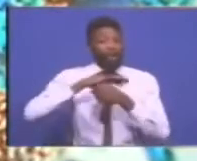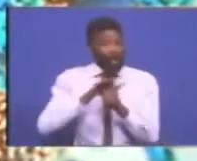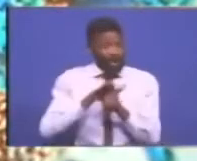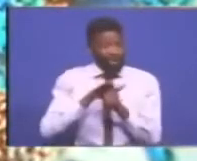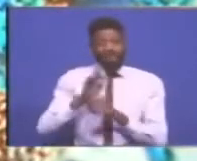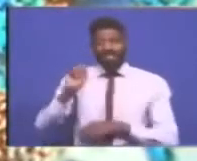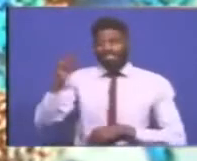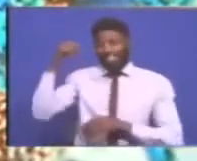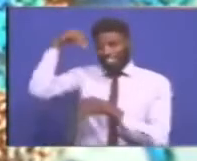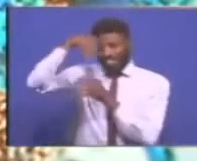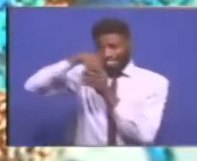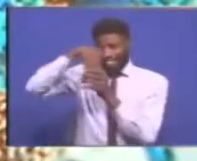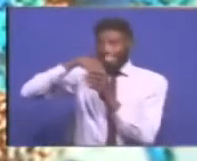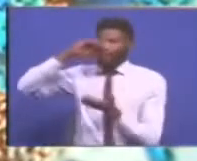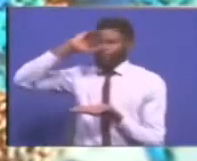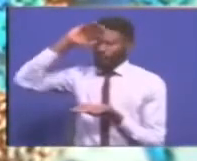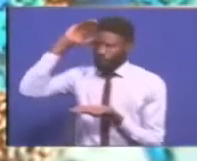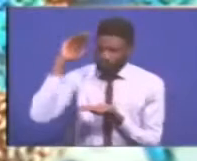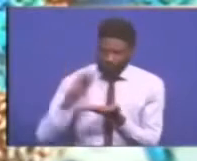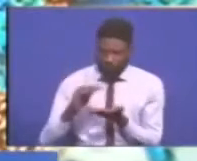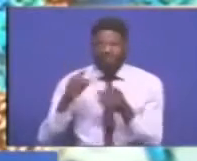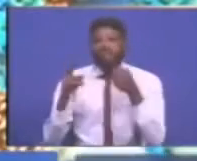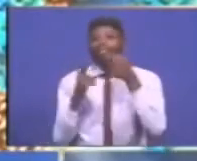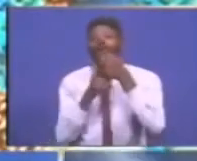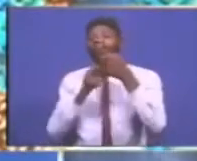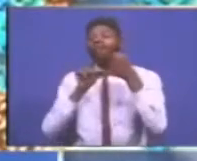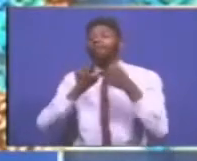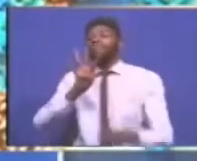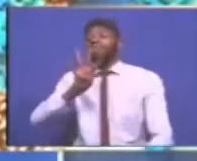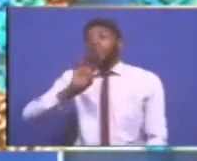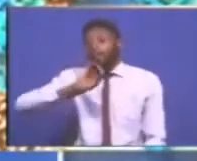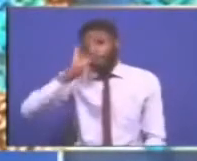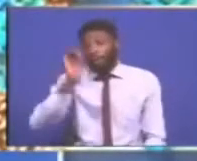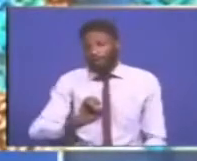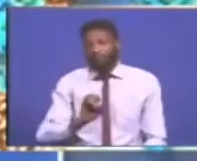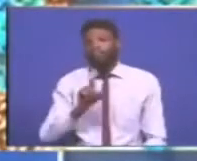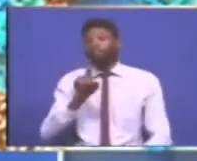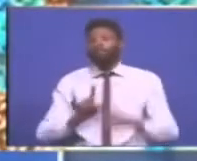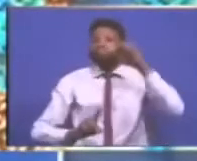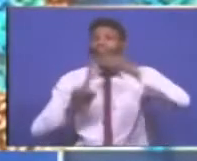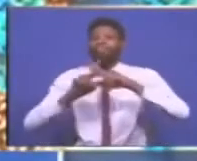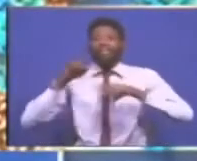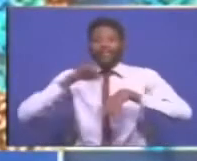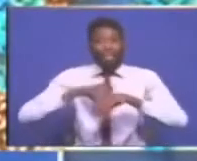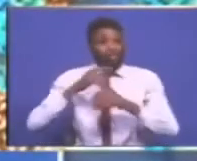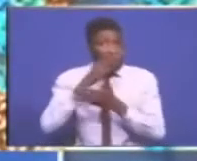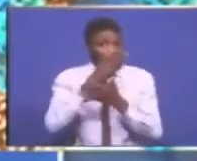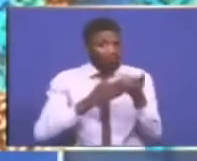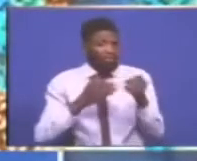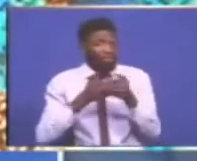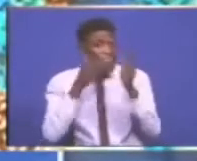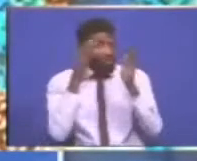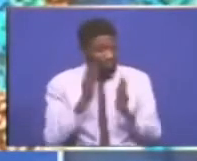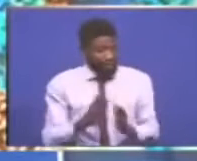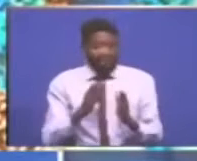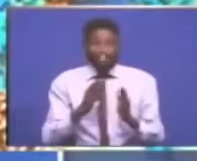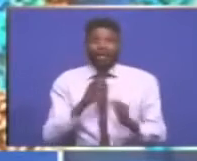nchini kimepungua hadi asilimia 7.4. Haya yanajiri huku baadhi ya viongozi wa kidini katika kaunti ya